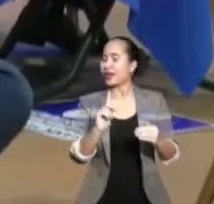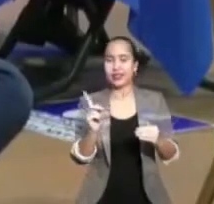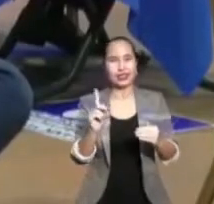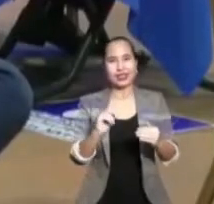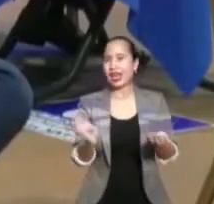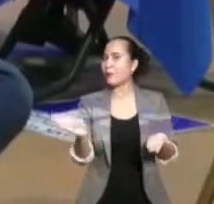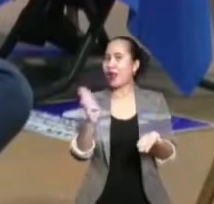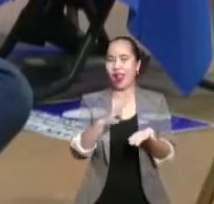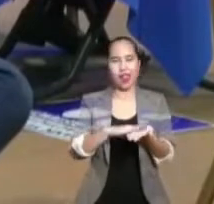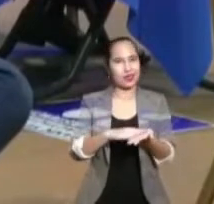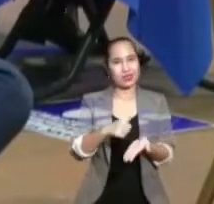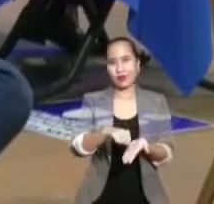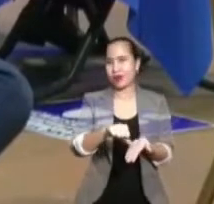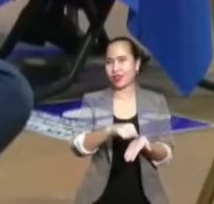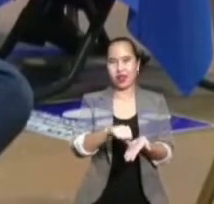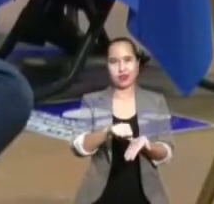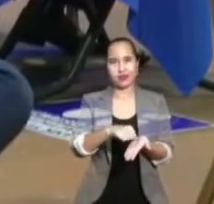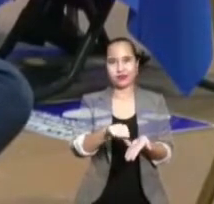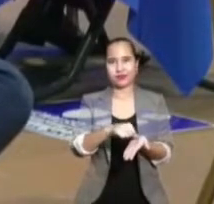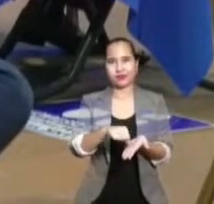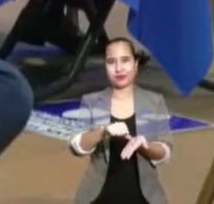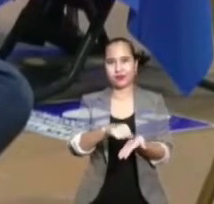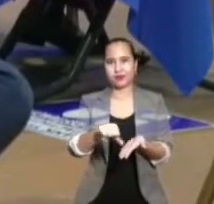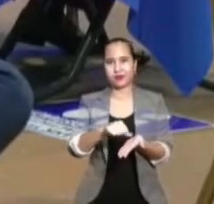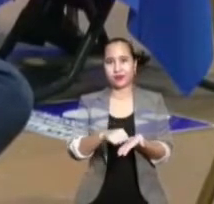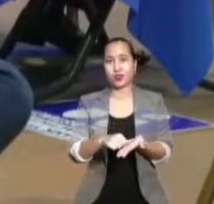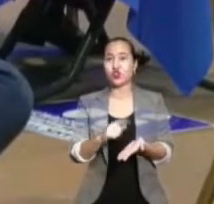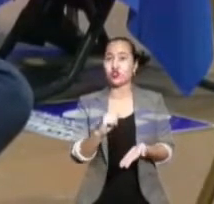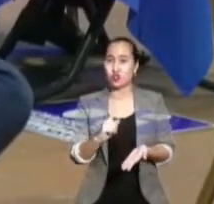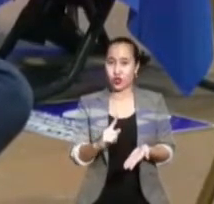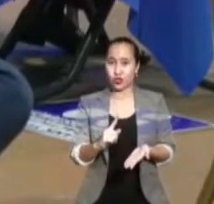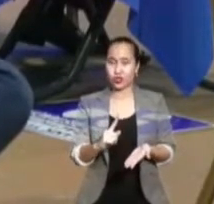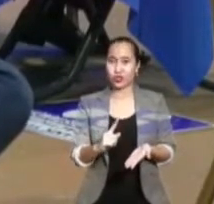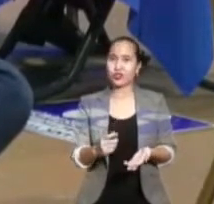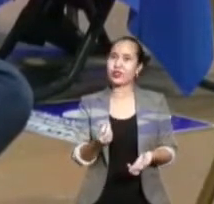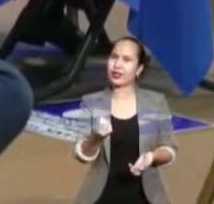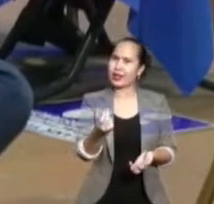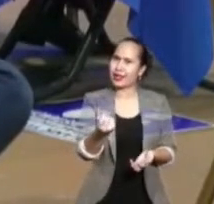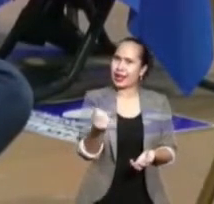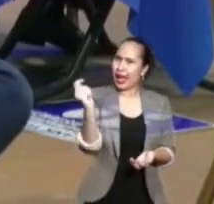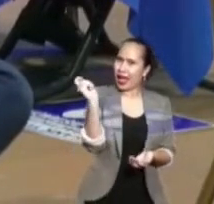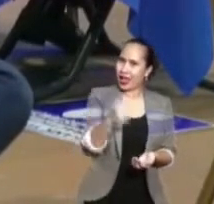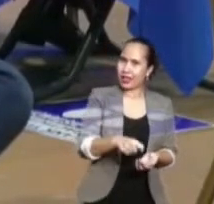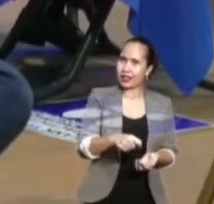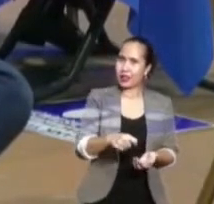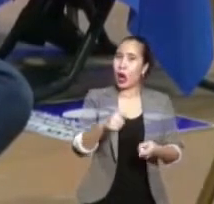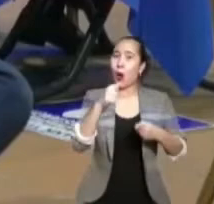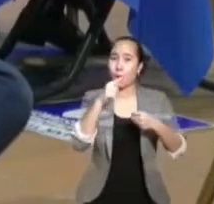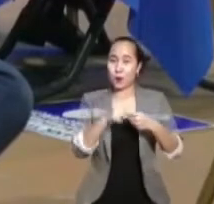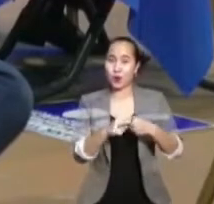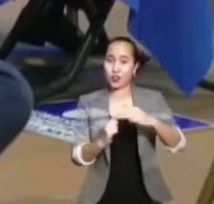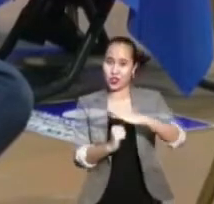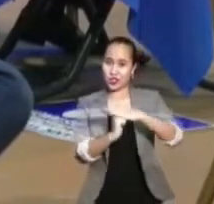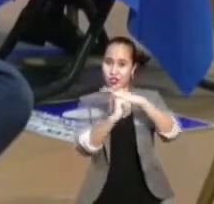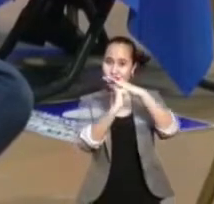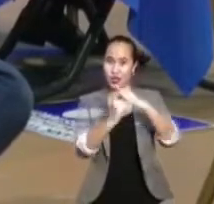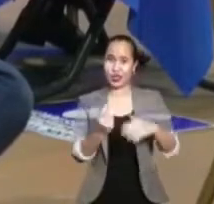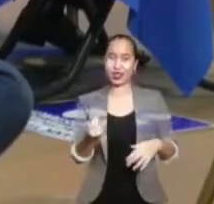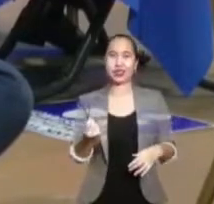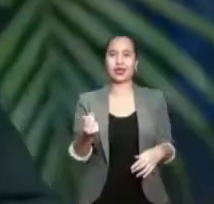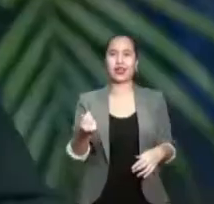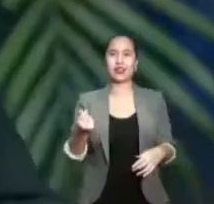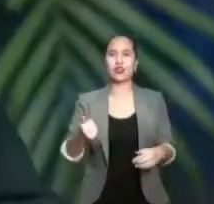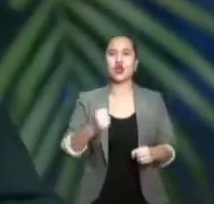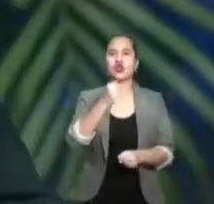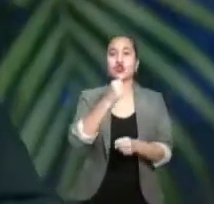betaald. Dus lonen, inclusief dus deze ondersteuningstoelage, tot